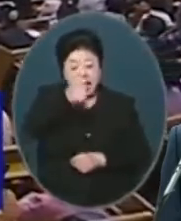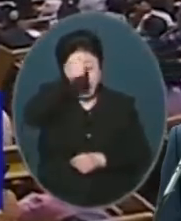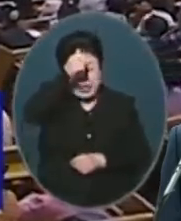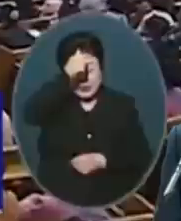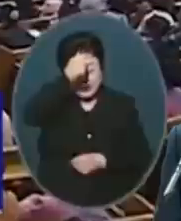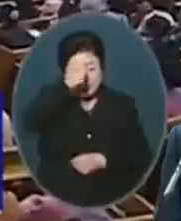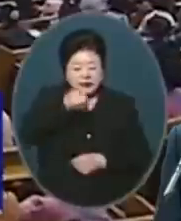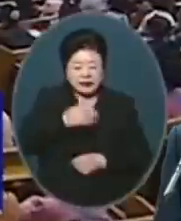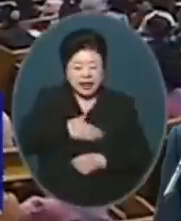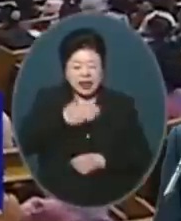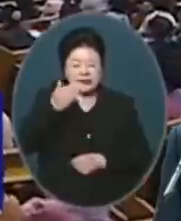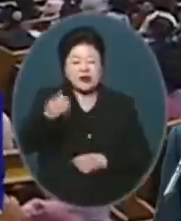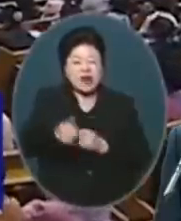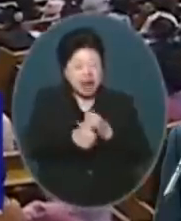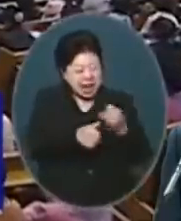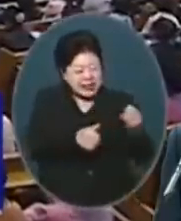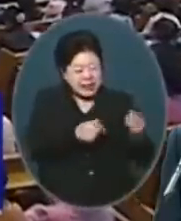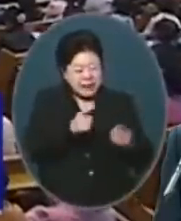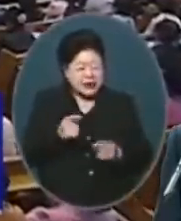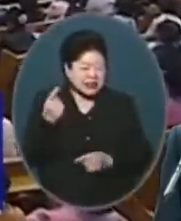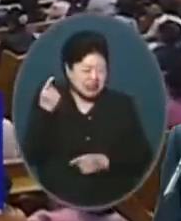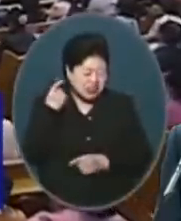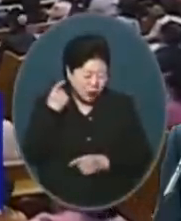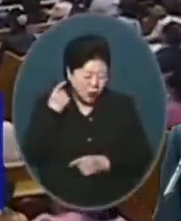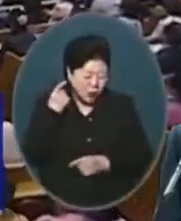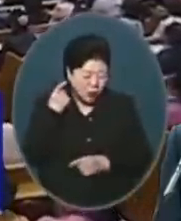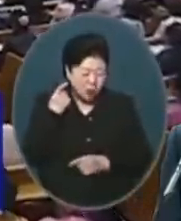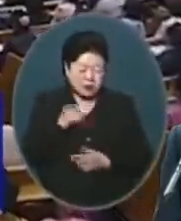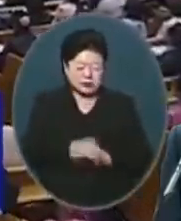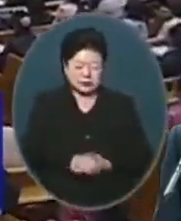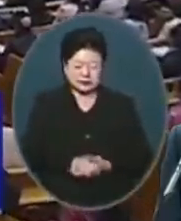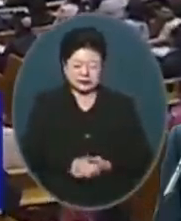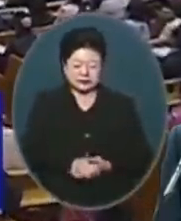아담에게 이르시되 내가 내 아내 아들